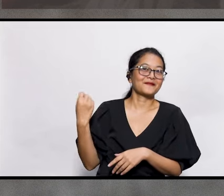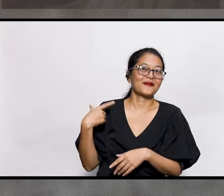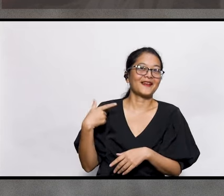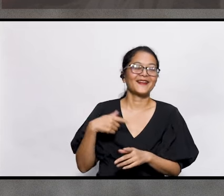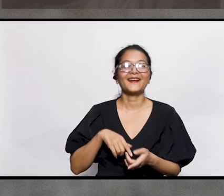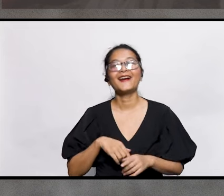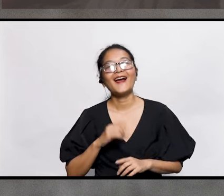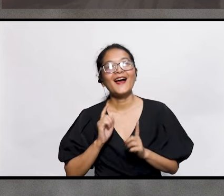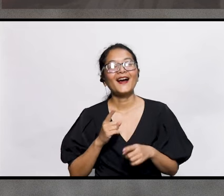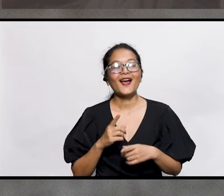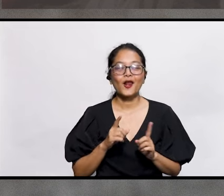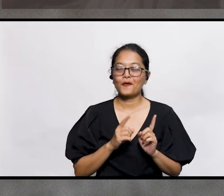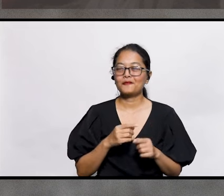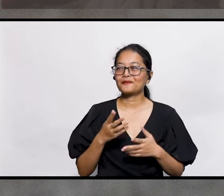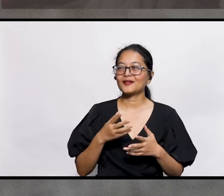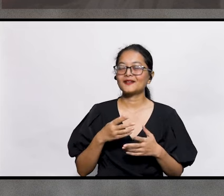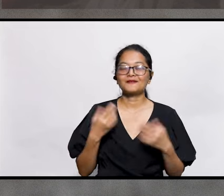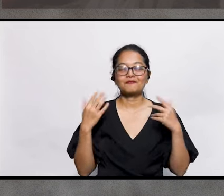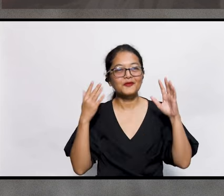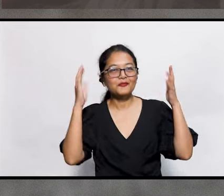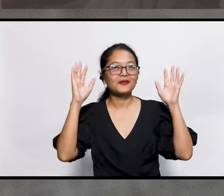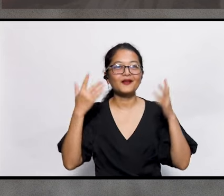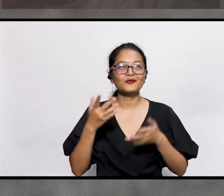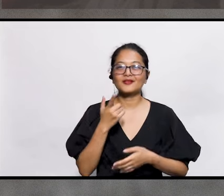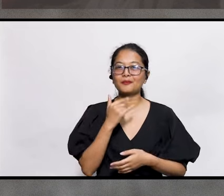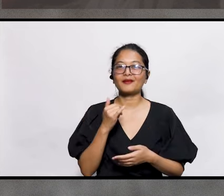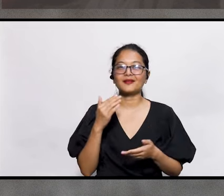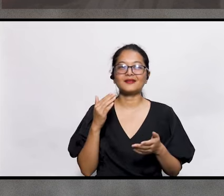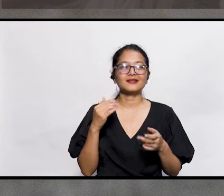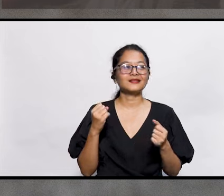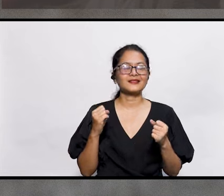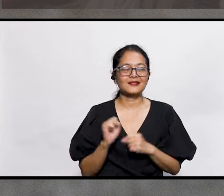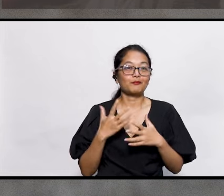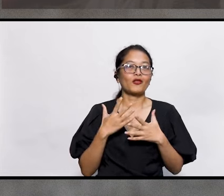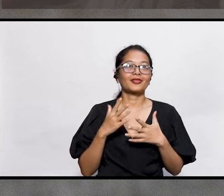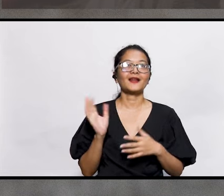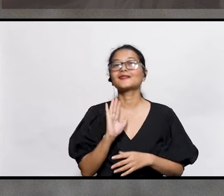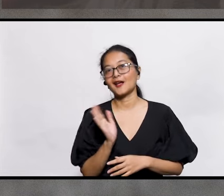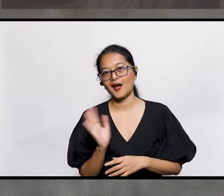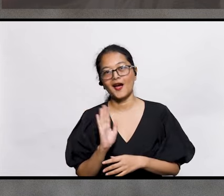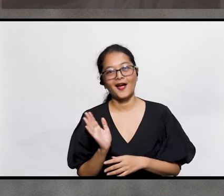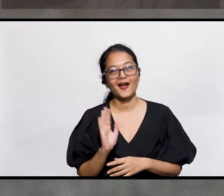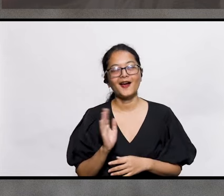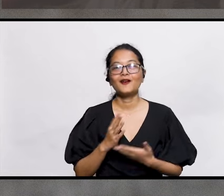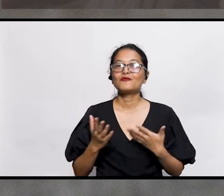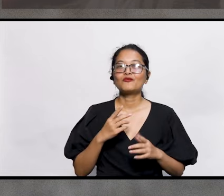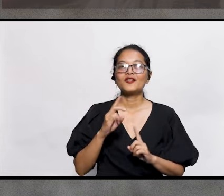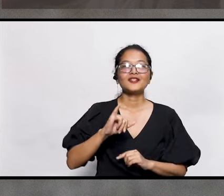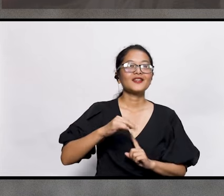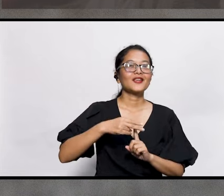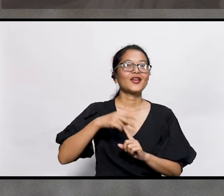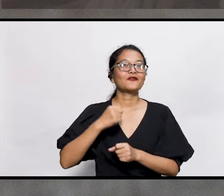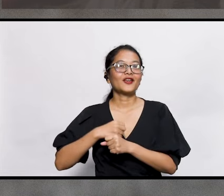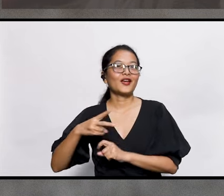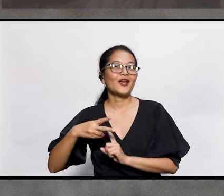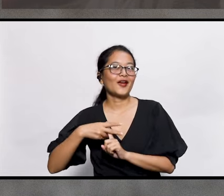tangan baru tepuk tangan enggak ada spontanitas karena orang Kristen seringkali banyak ritualnya itu Ya mudah-mudahan tidak di afgf ini yang percaya